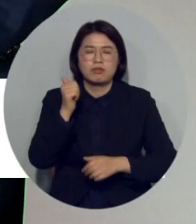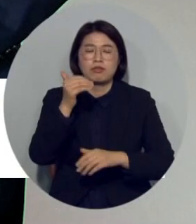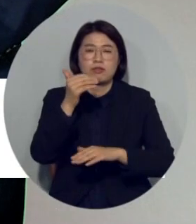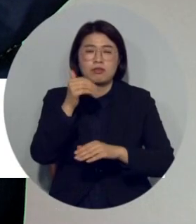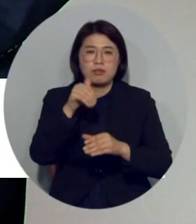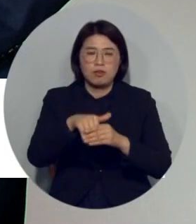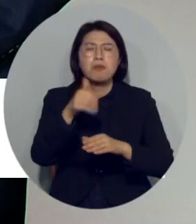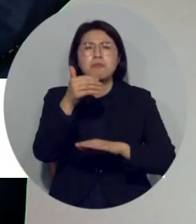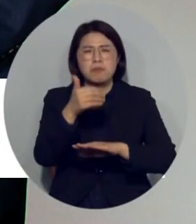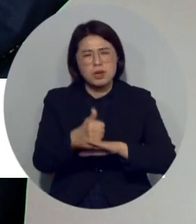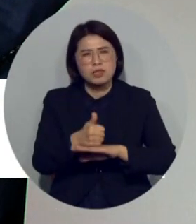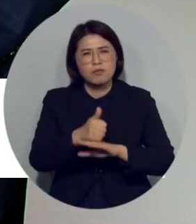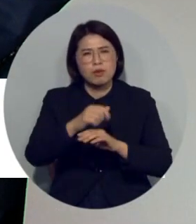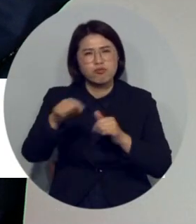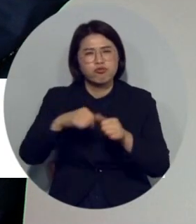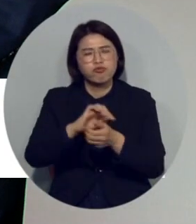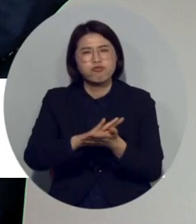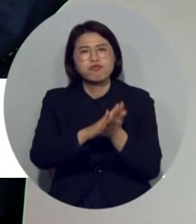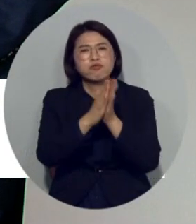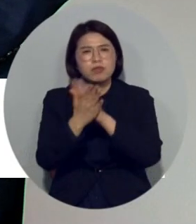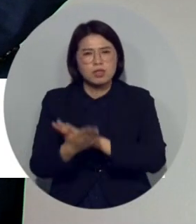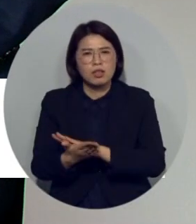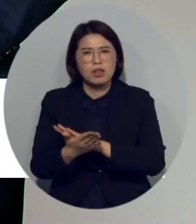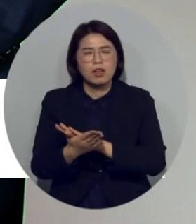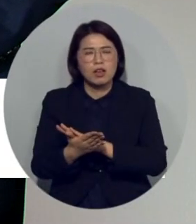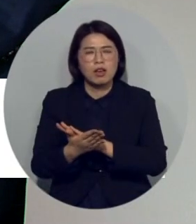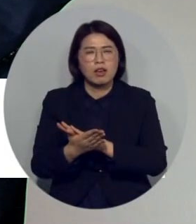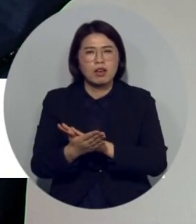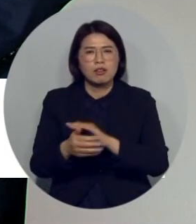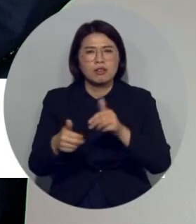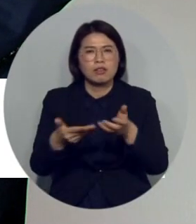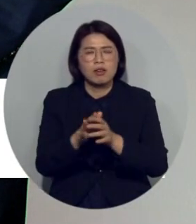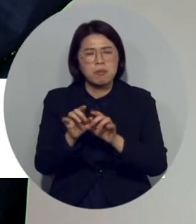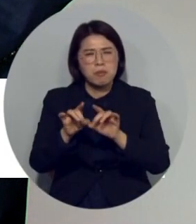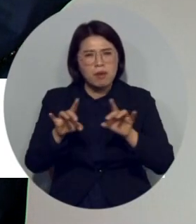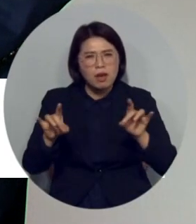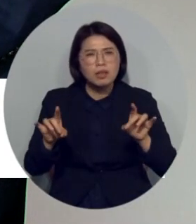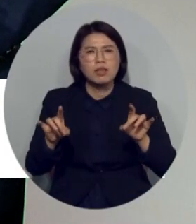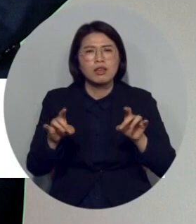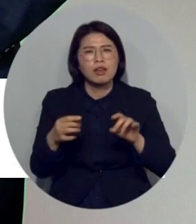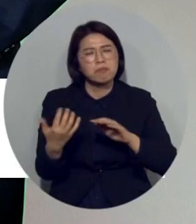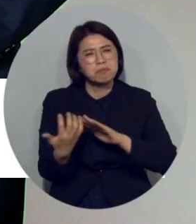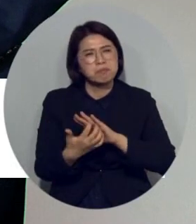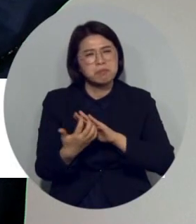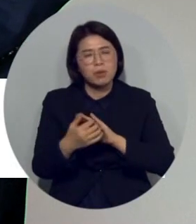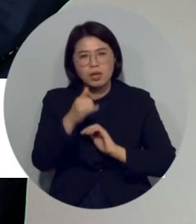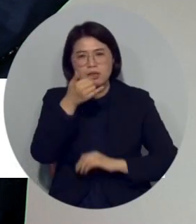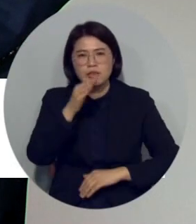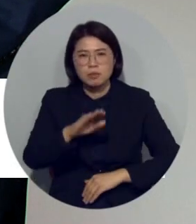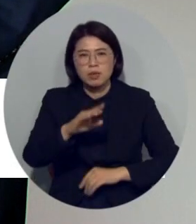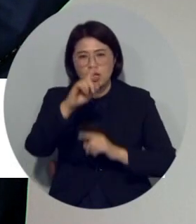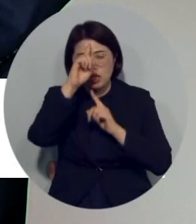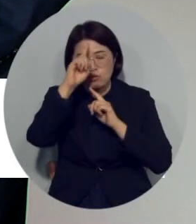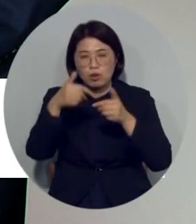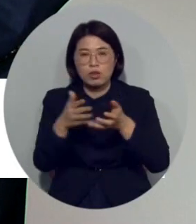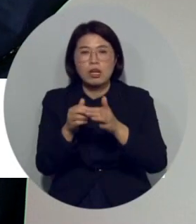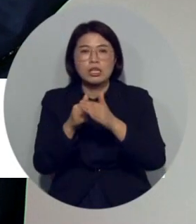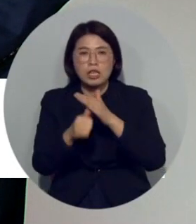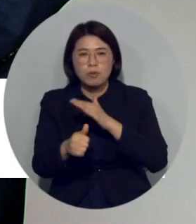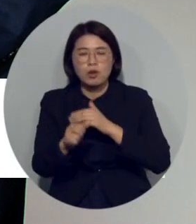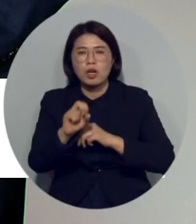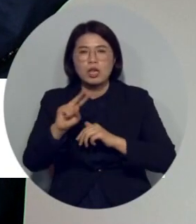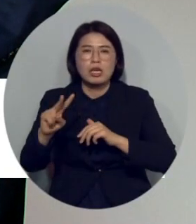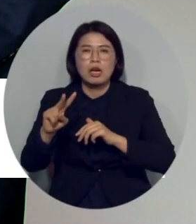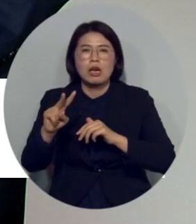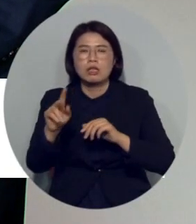크게 출렁이고 있습니다. 단일화에 따른 각 당의 셈법이 복잡해진 가운데 이준석 당 대표는 범야권이